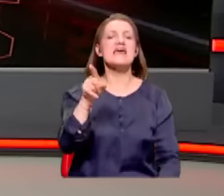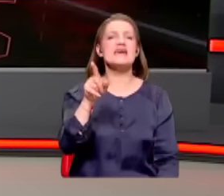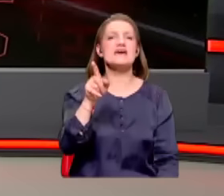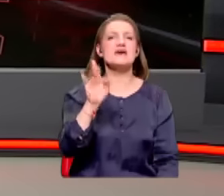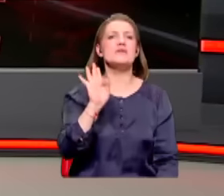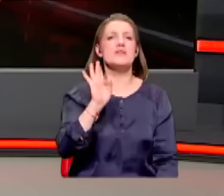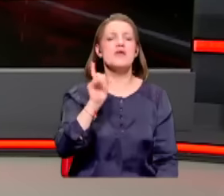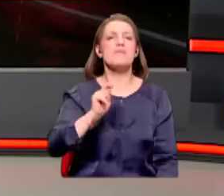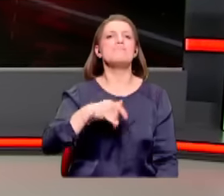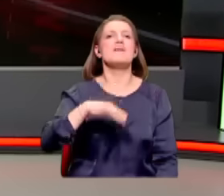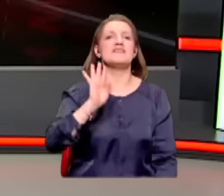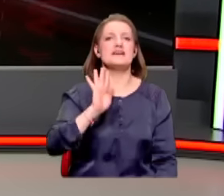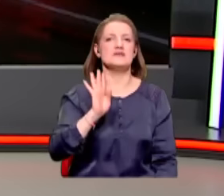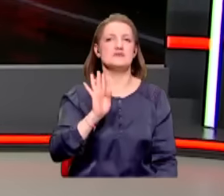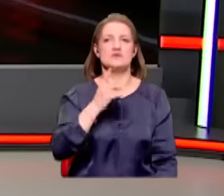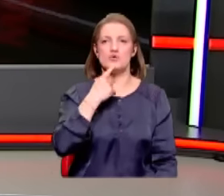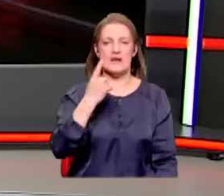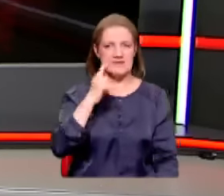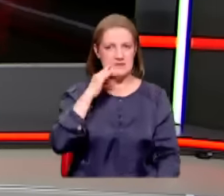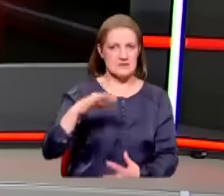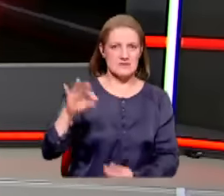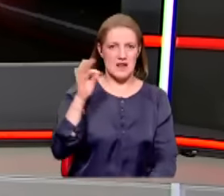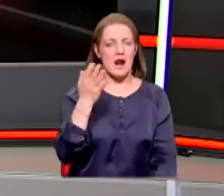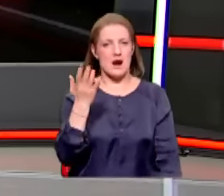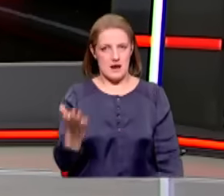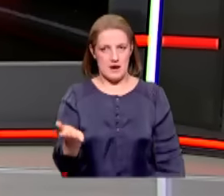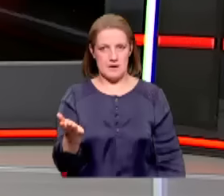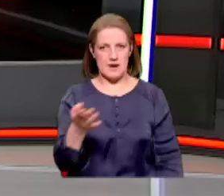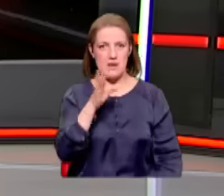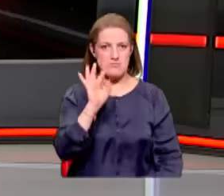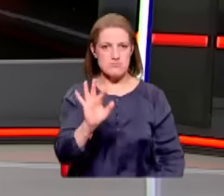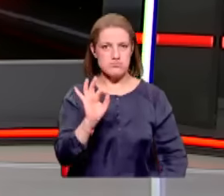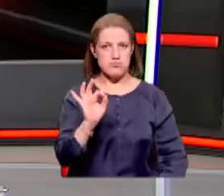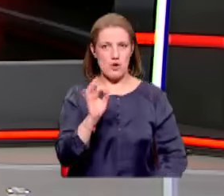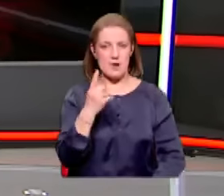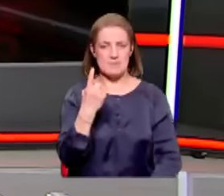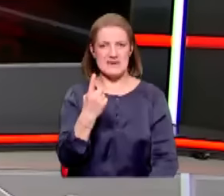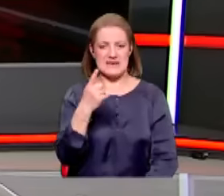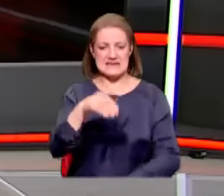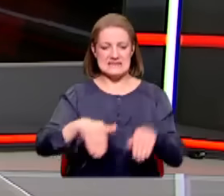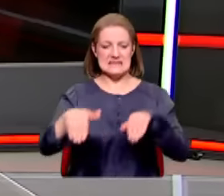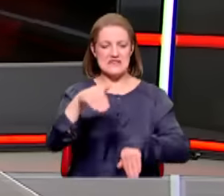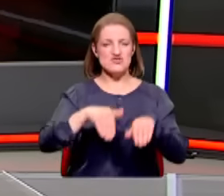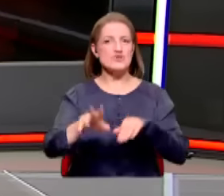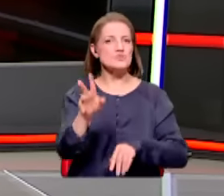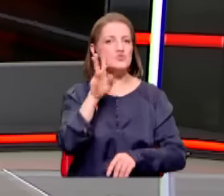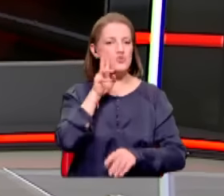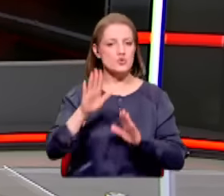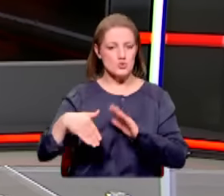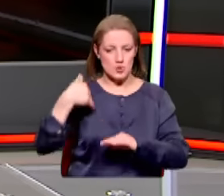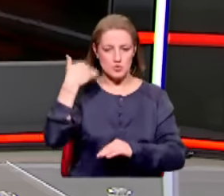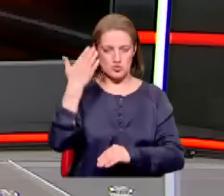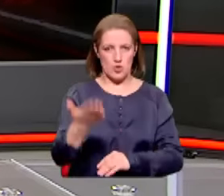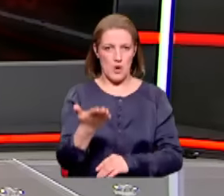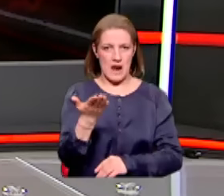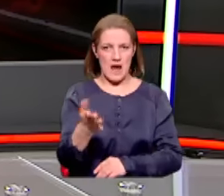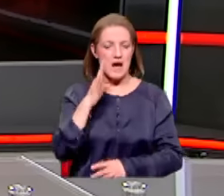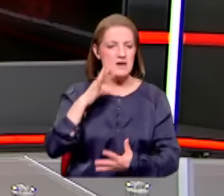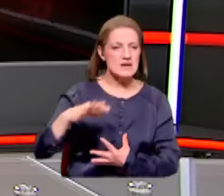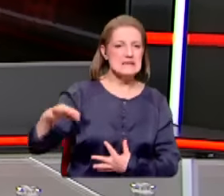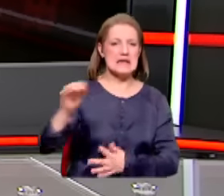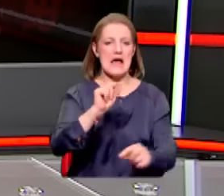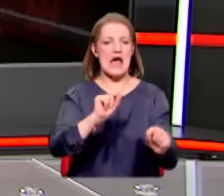iddia ettiğiniz insanlara, üstelik de böyle bir seçim sonucunun ardından